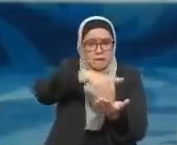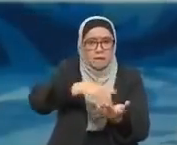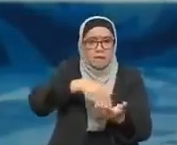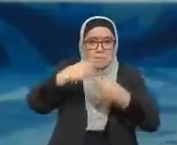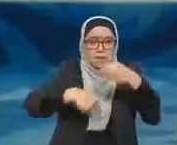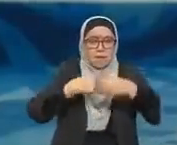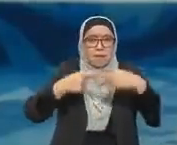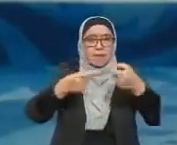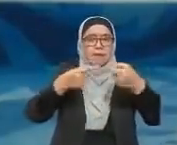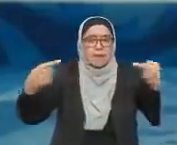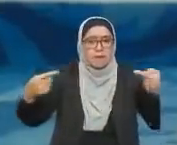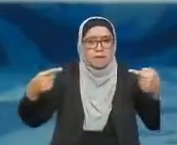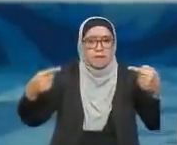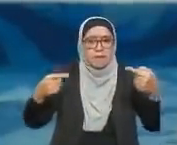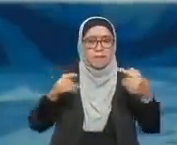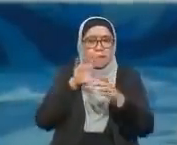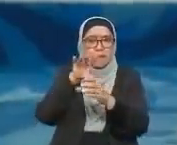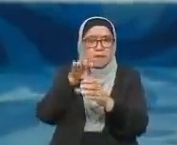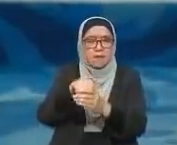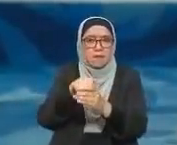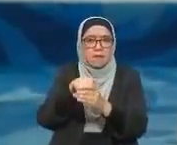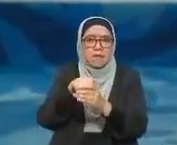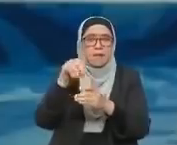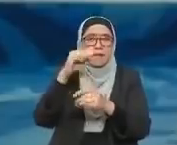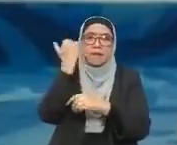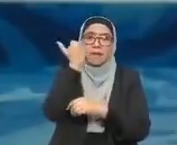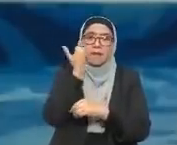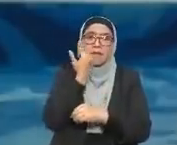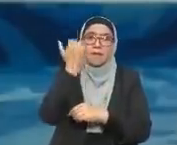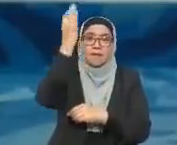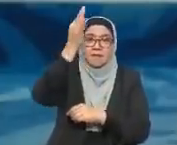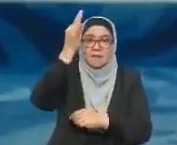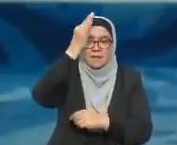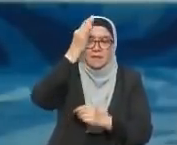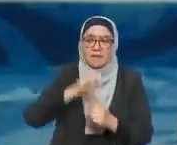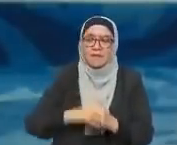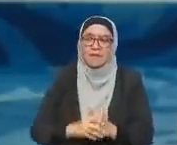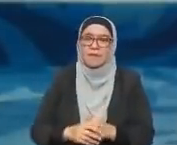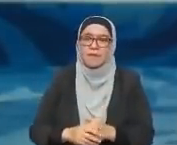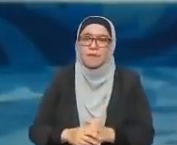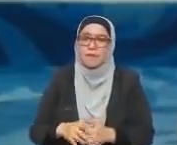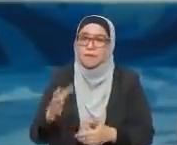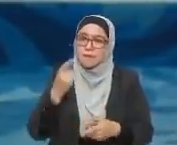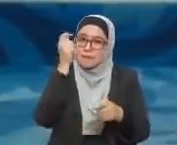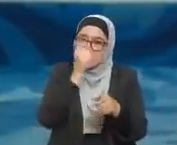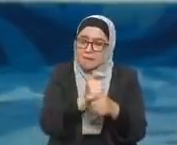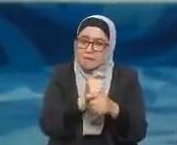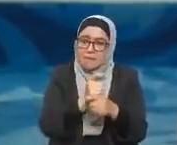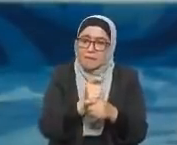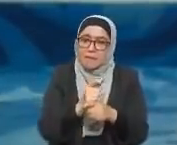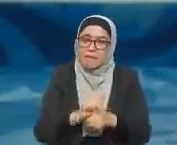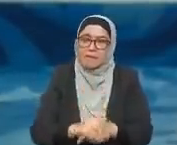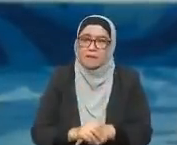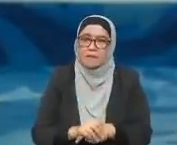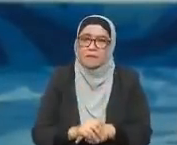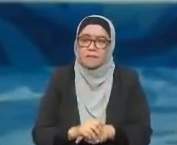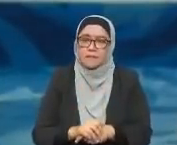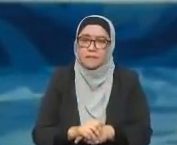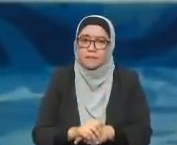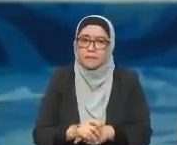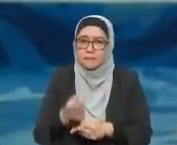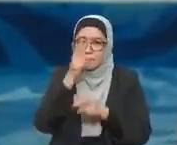yang melibatkan sebelah kamakshi Tuhan yang gemuk yang menetapkan bahwa